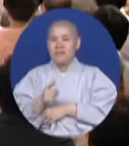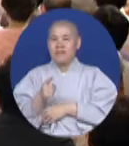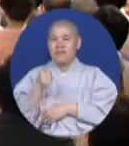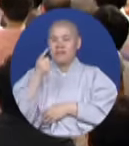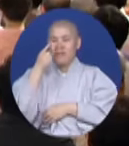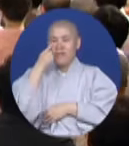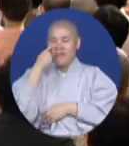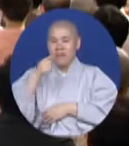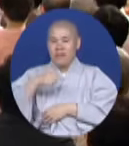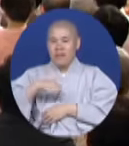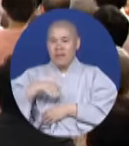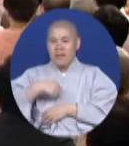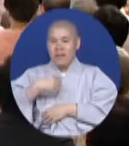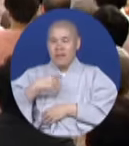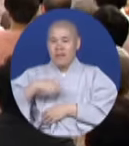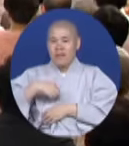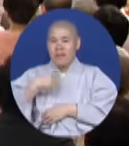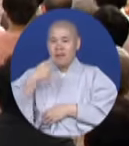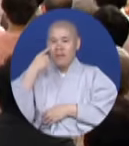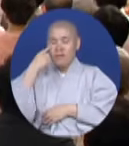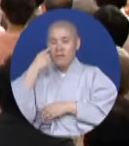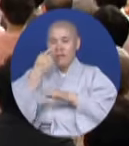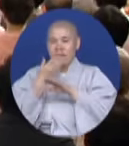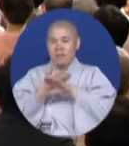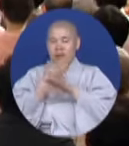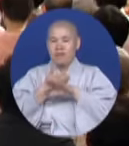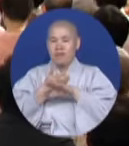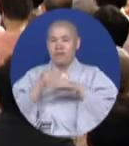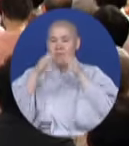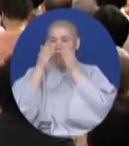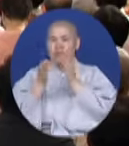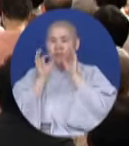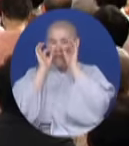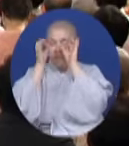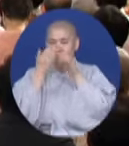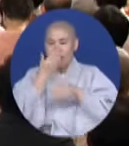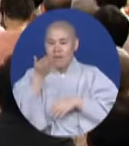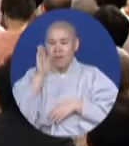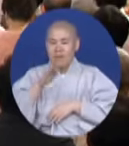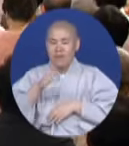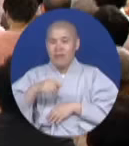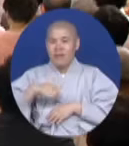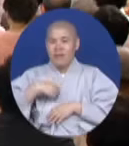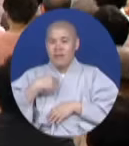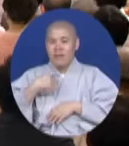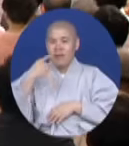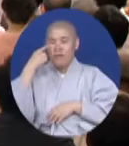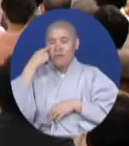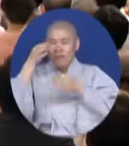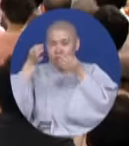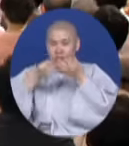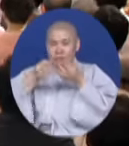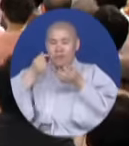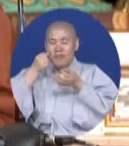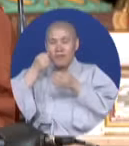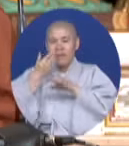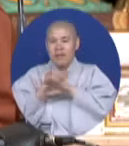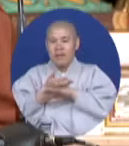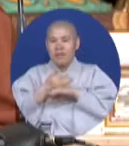자기 눈으로 다른 건 다 보는데 자기 눈을 볼 수가 없습니다. 그래서 다른 건 다 보이는데